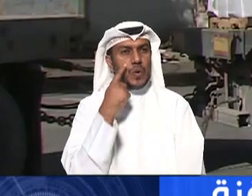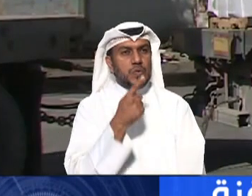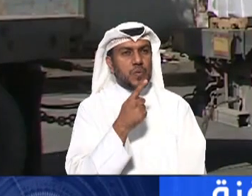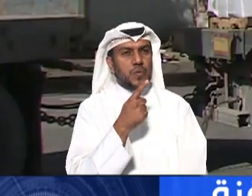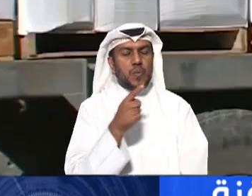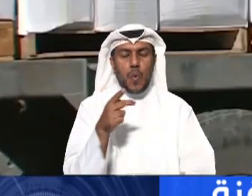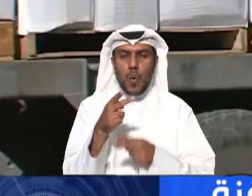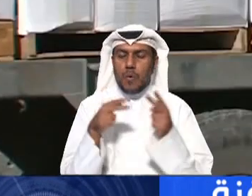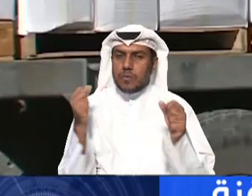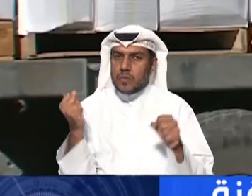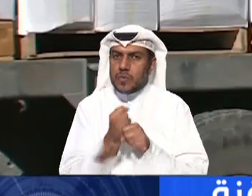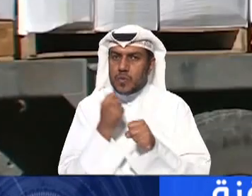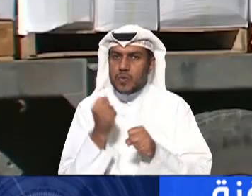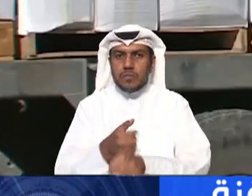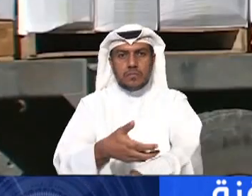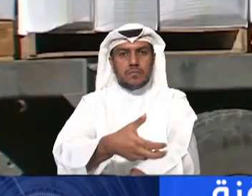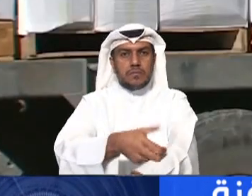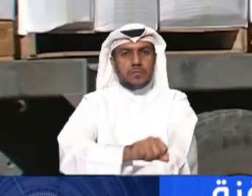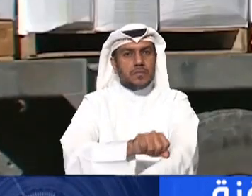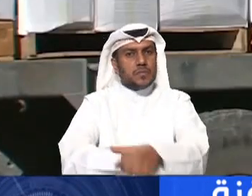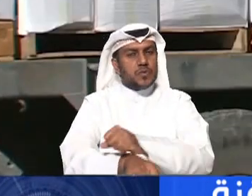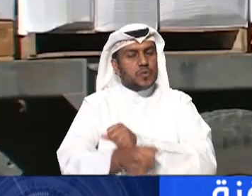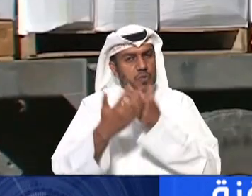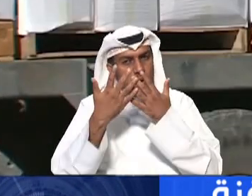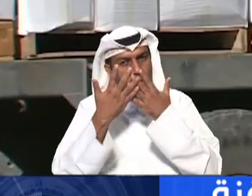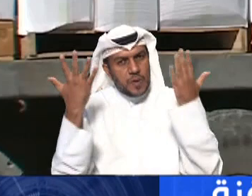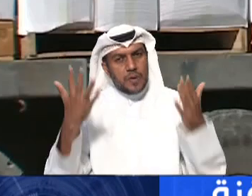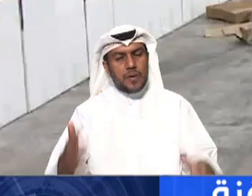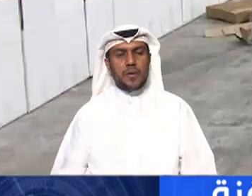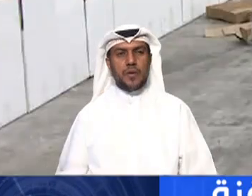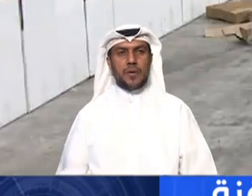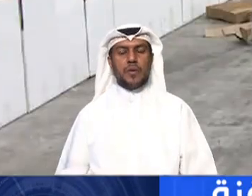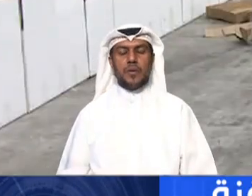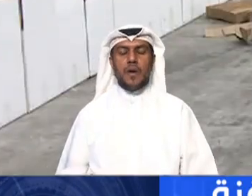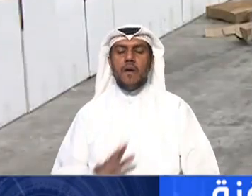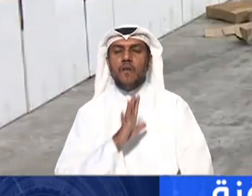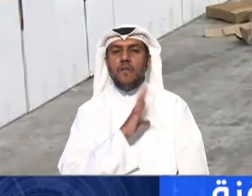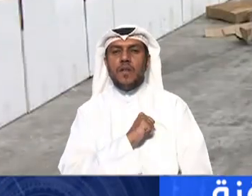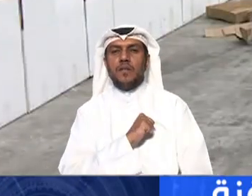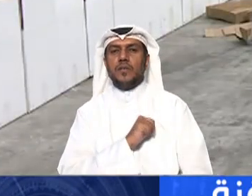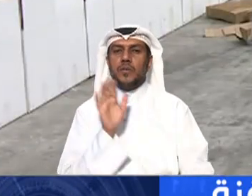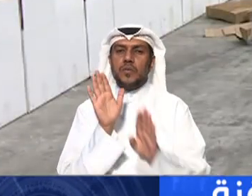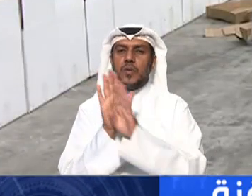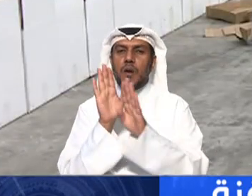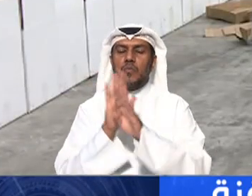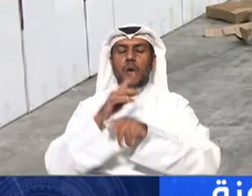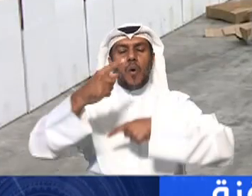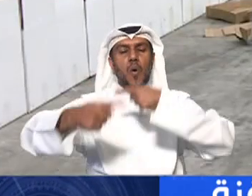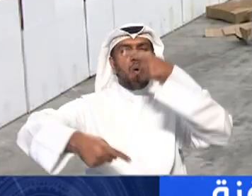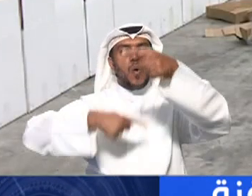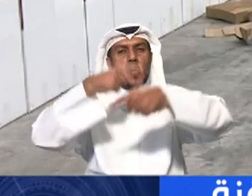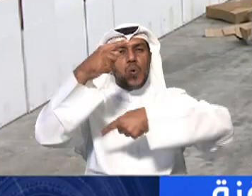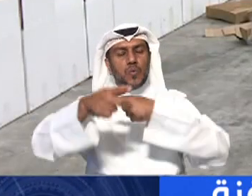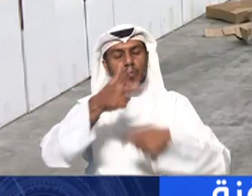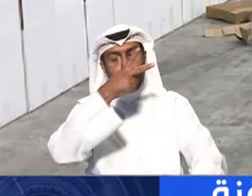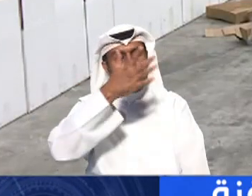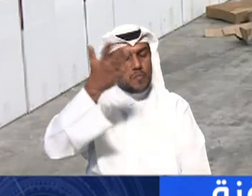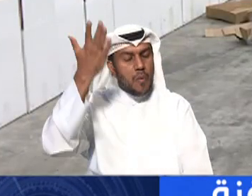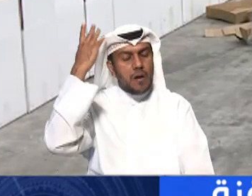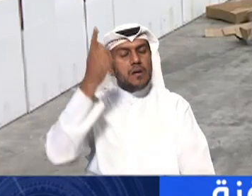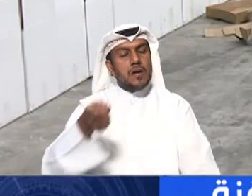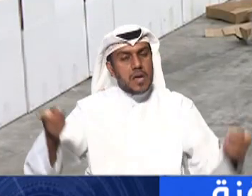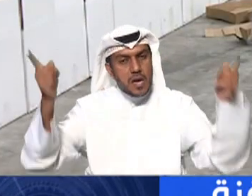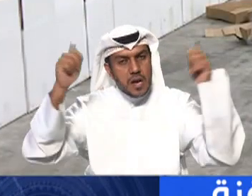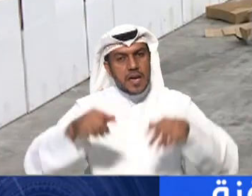دولة الكويت في دعم الفلسطينيين ومساندتهم، مسيرة عطاء تمتد منذ عقود وما زالت